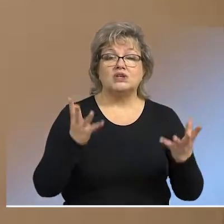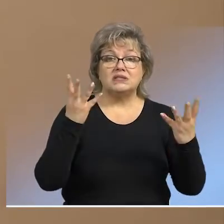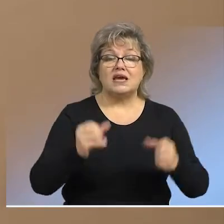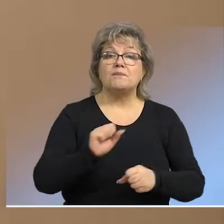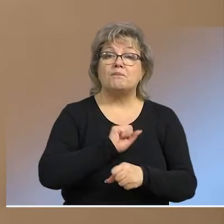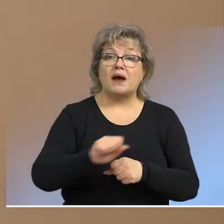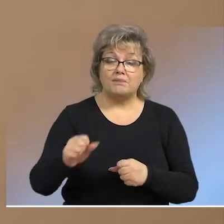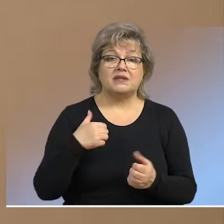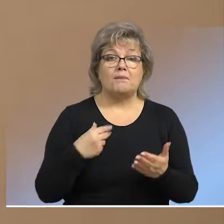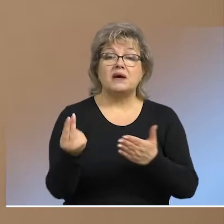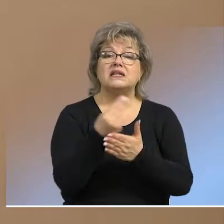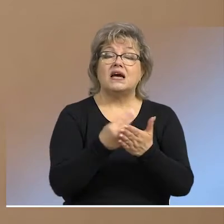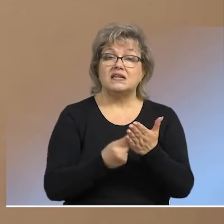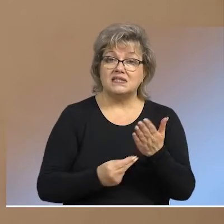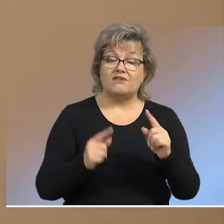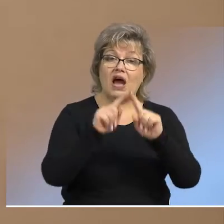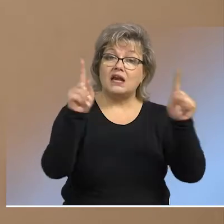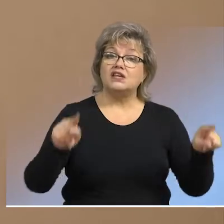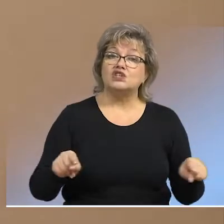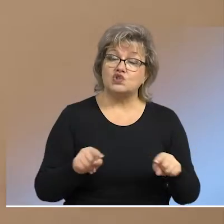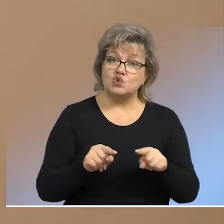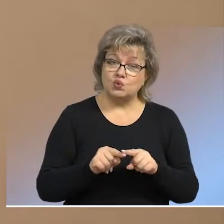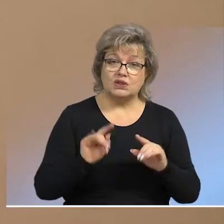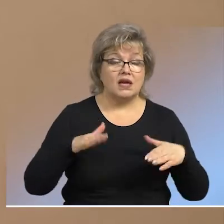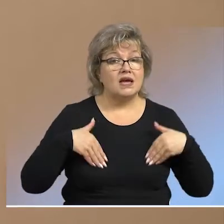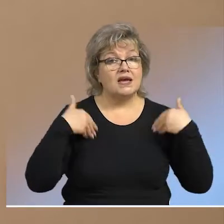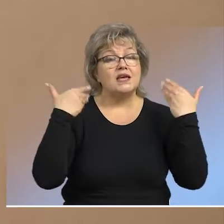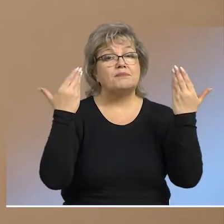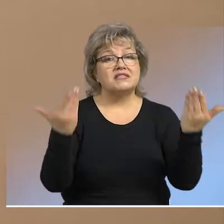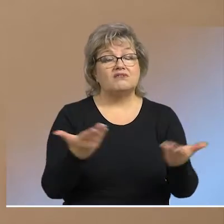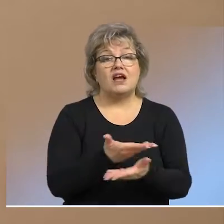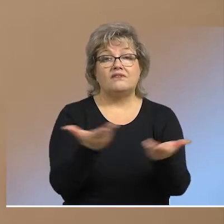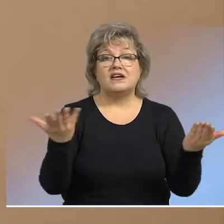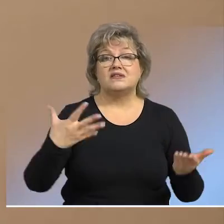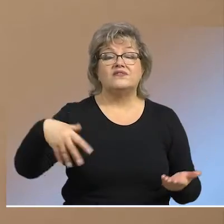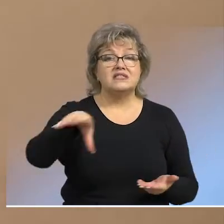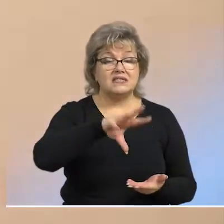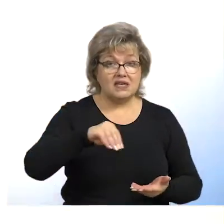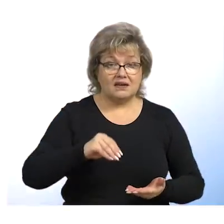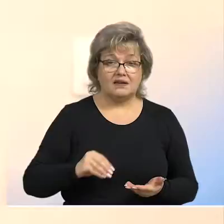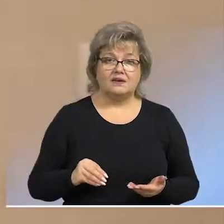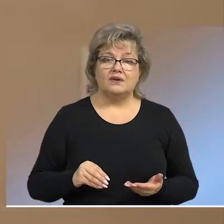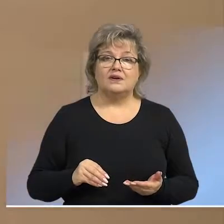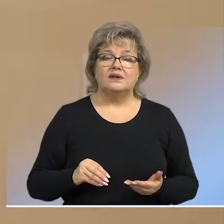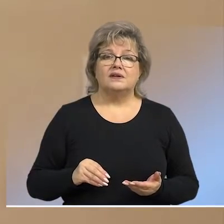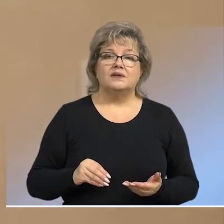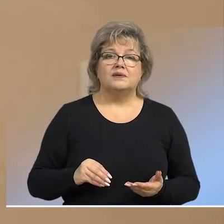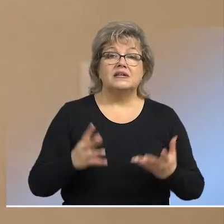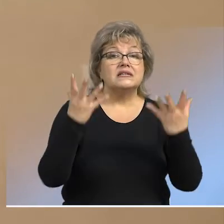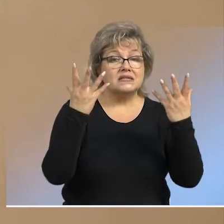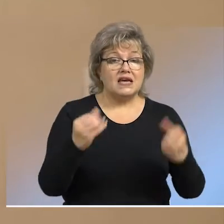Победы. Мы нарисовали рисунок и поздравляем вас всех.